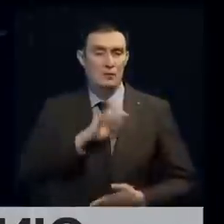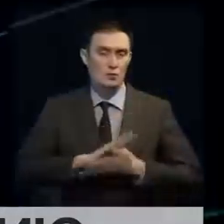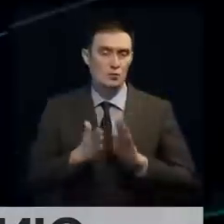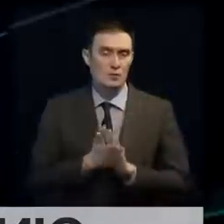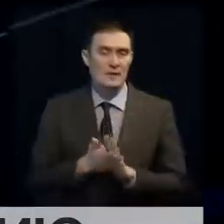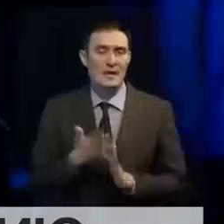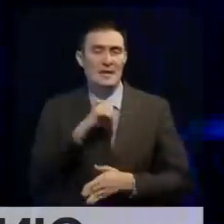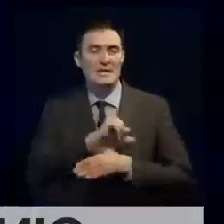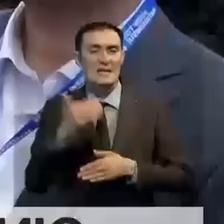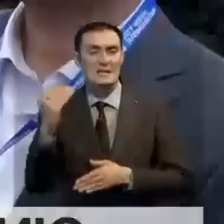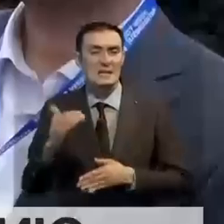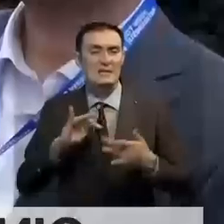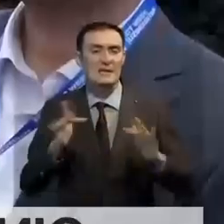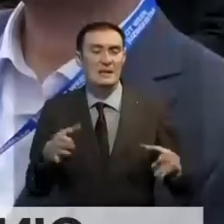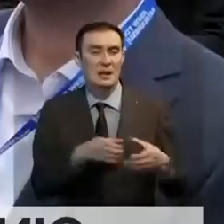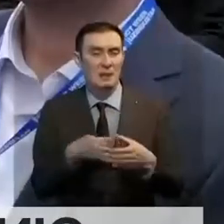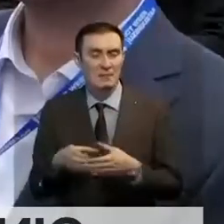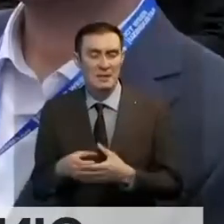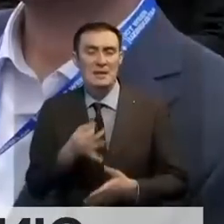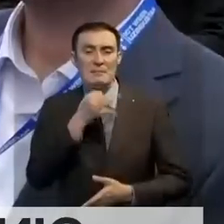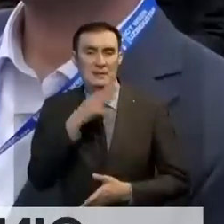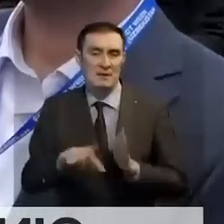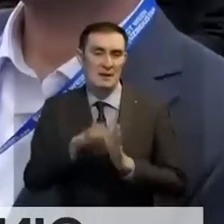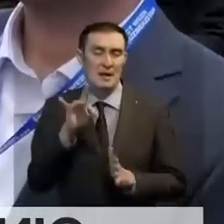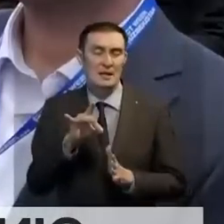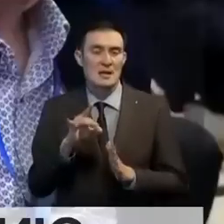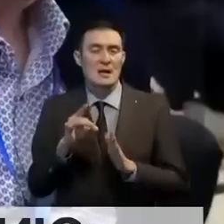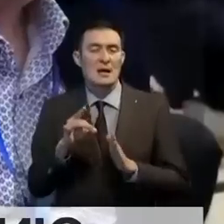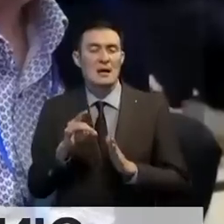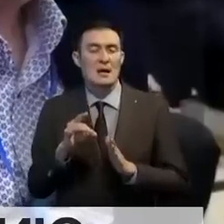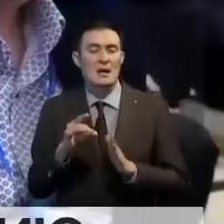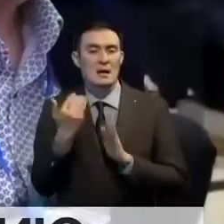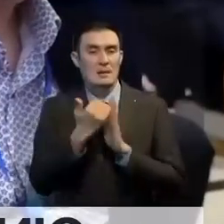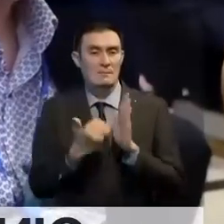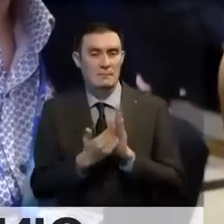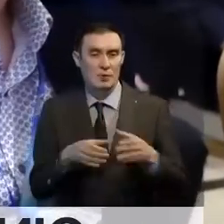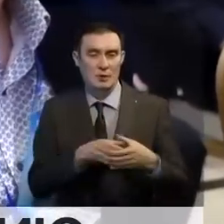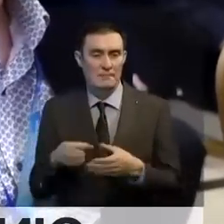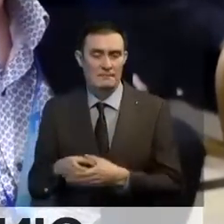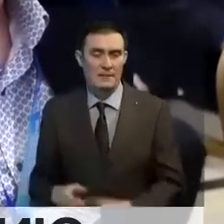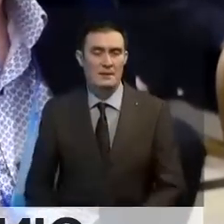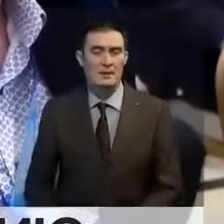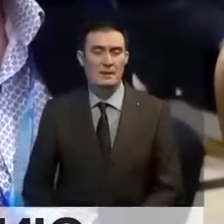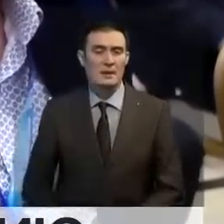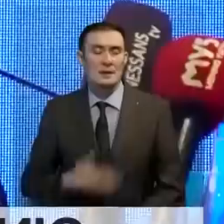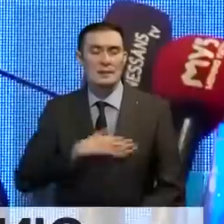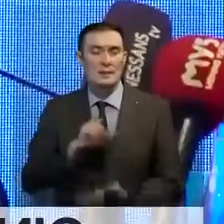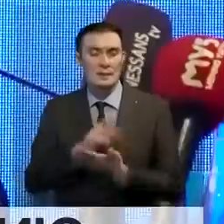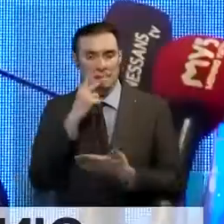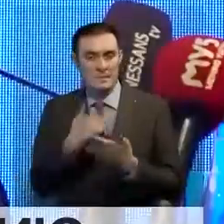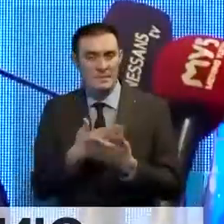условия для иностранных IT-компаний. Это привлекает разработчиков софта. Мы должны позиционировать в